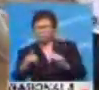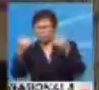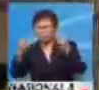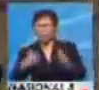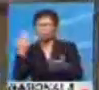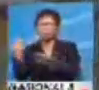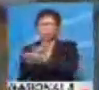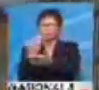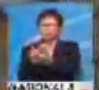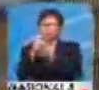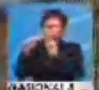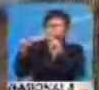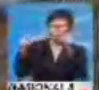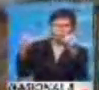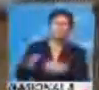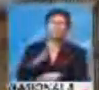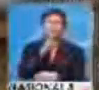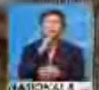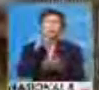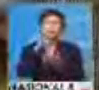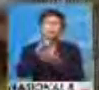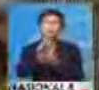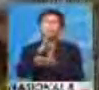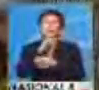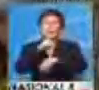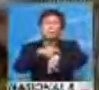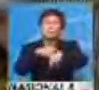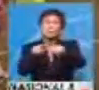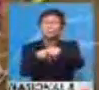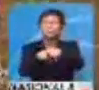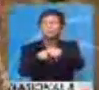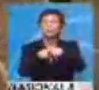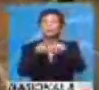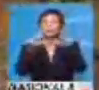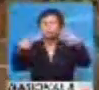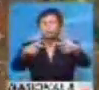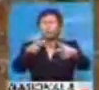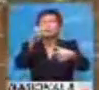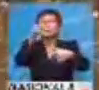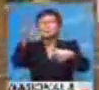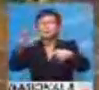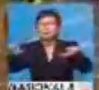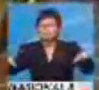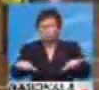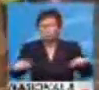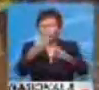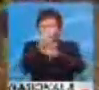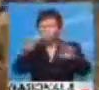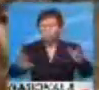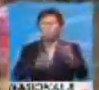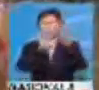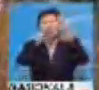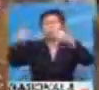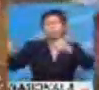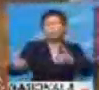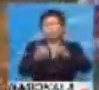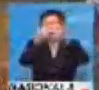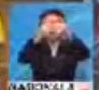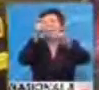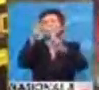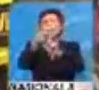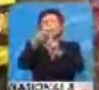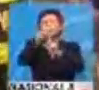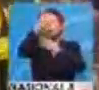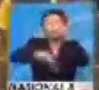baru Beliau berkata adalah masa sama kini sedang giat menjalani bagi persediaan menghadapi kejohanan